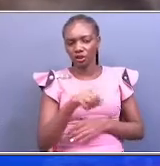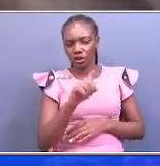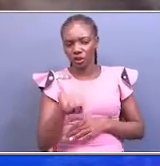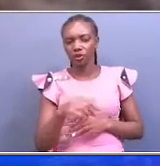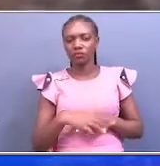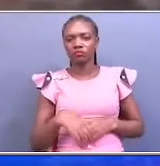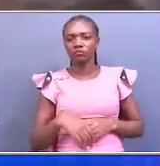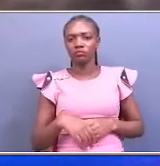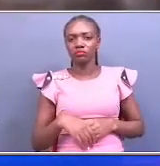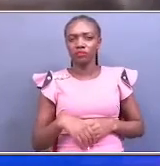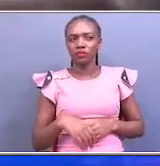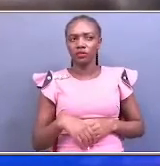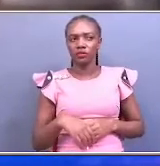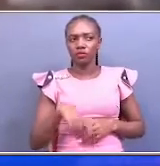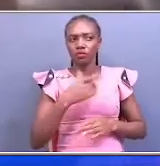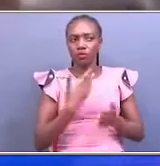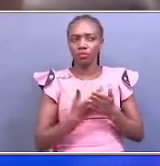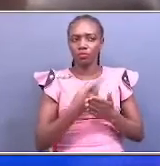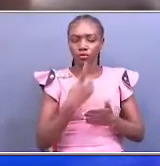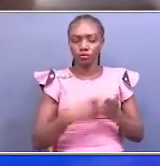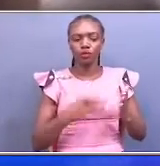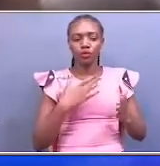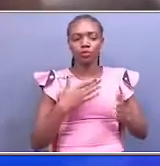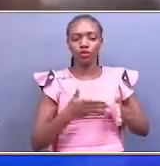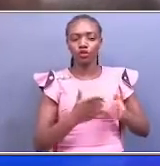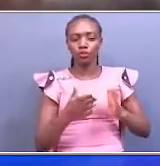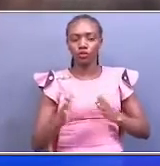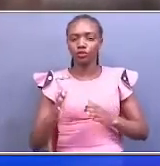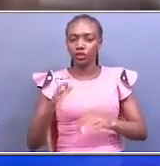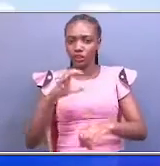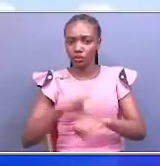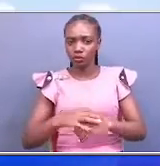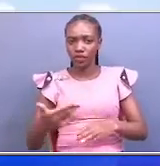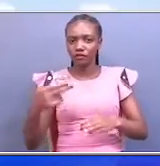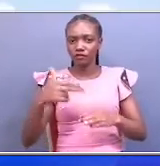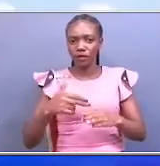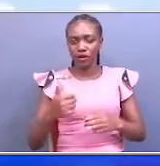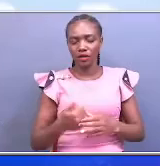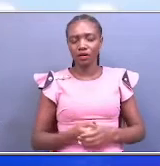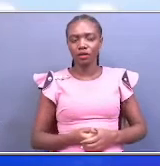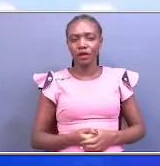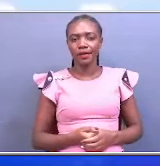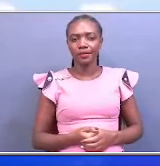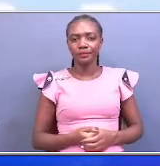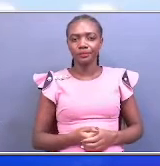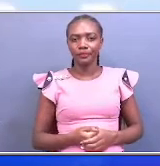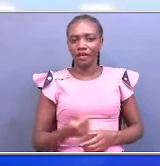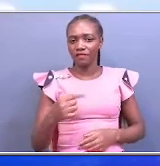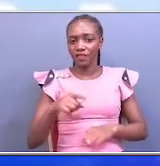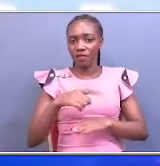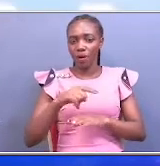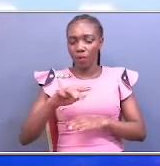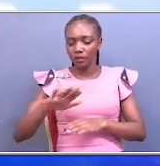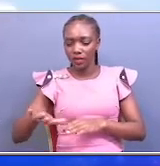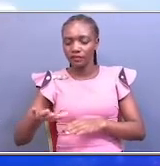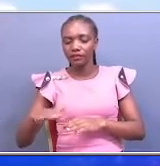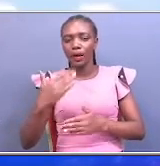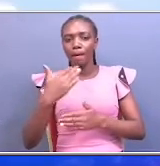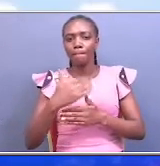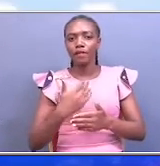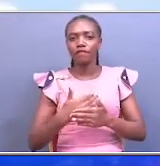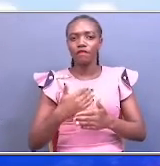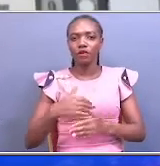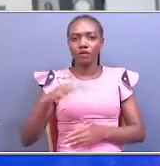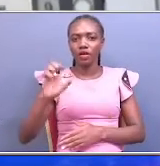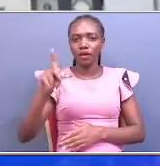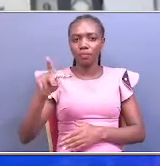boda tuende tuwafuruse watu waache nafasi ili tuchukue mafuta sisi pia tutumie. With only a few hours left before the Energy and